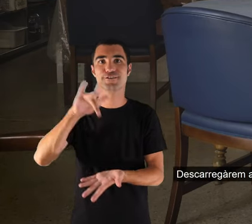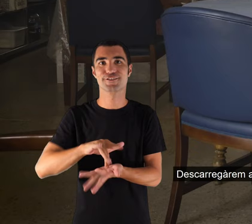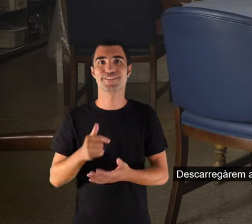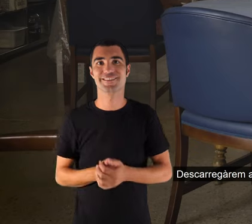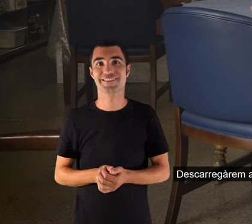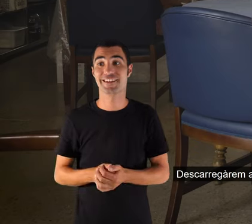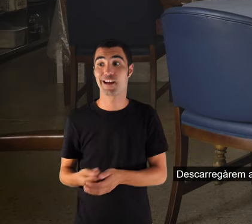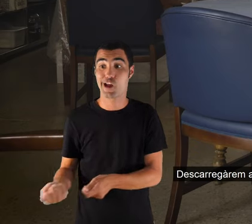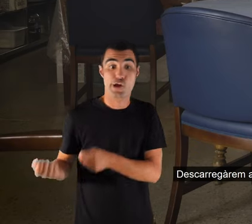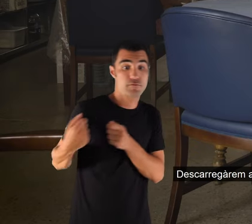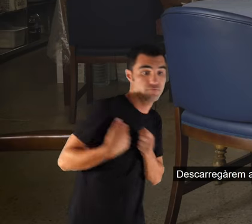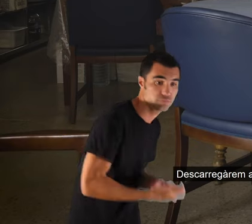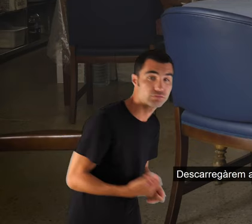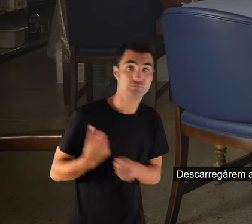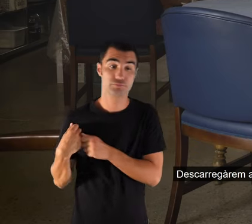Descarregàvem